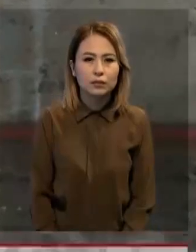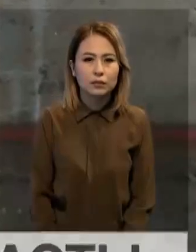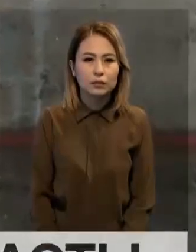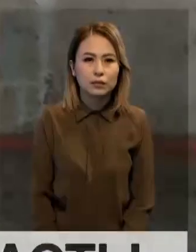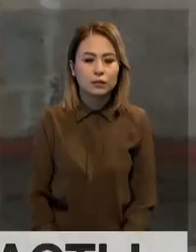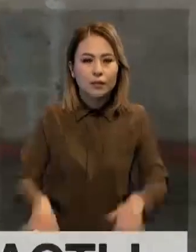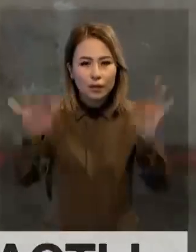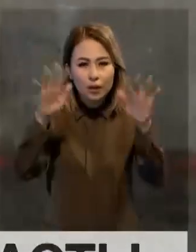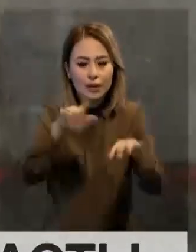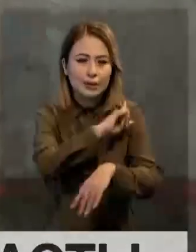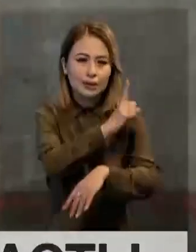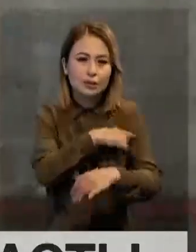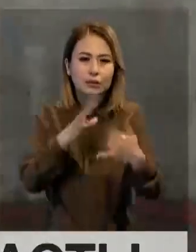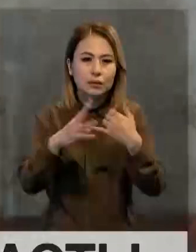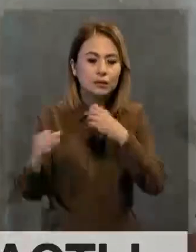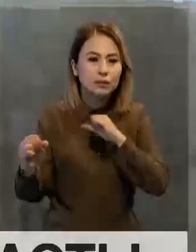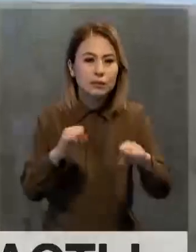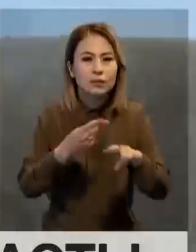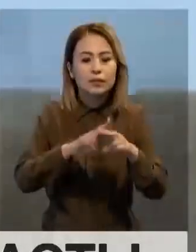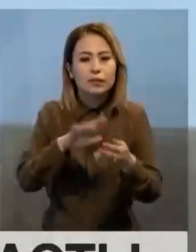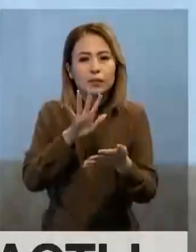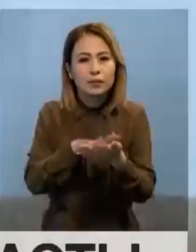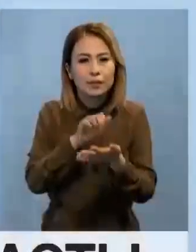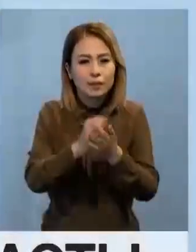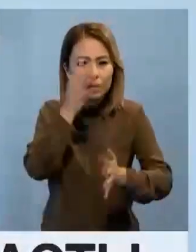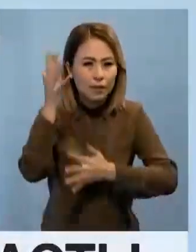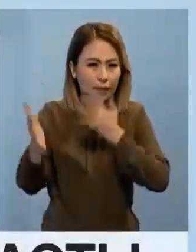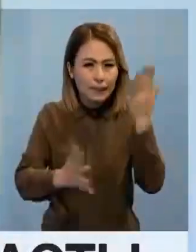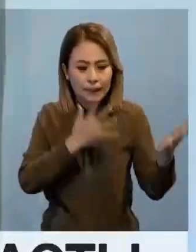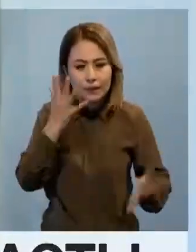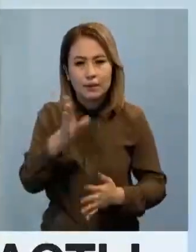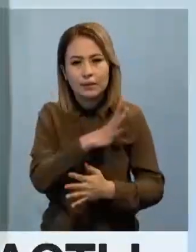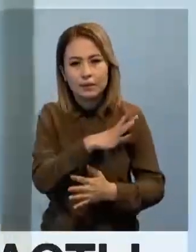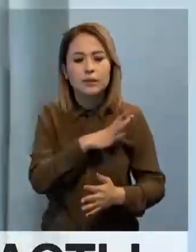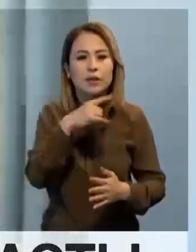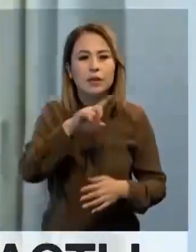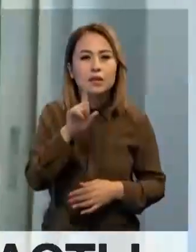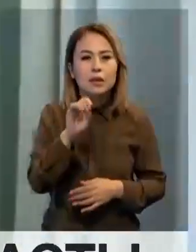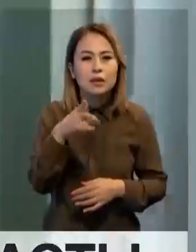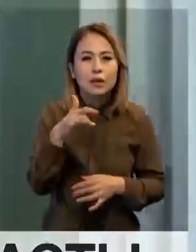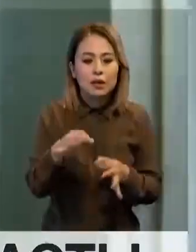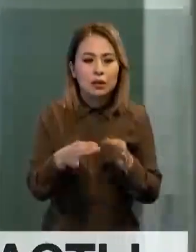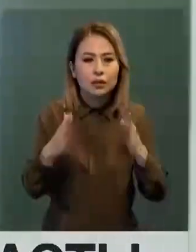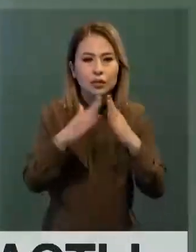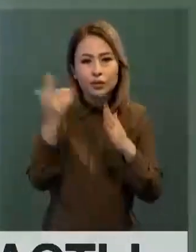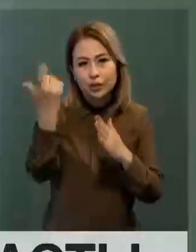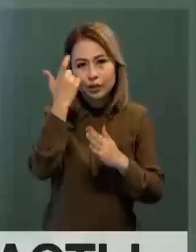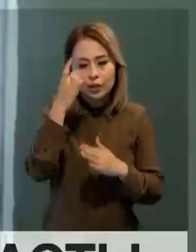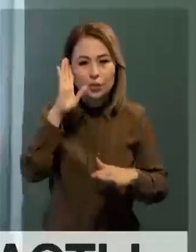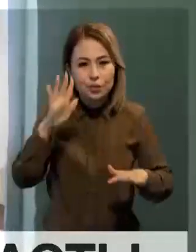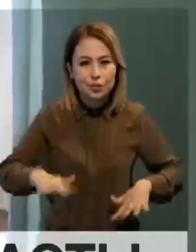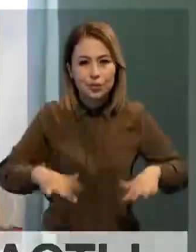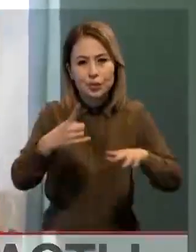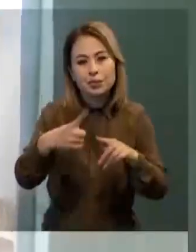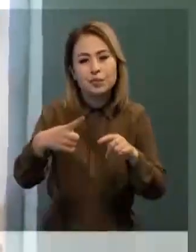Нөсір жауыннан кейінгі селдің салдарынан жапа шеккен үйдің бірі Қақпақ ауылдық округіндегі Заңғар елді мекенінде. Үй иесінің айтуынша су деңгейі